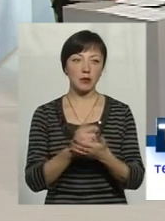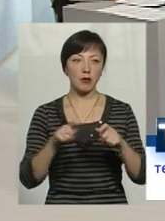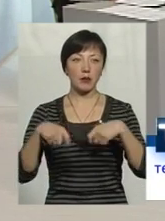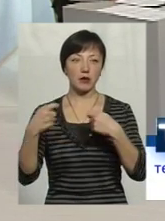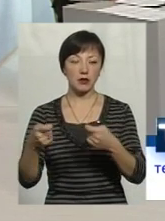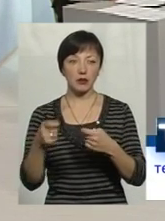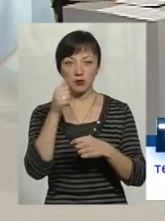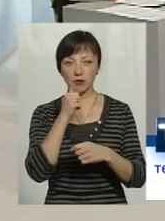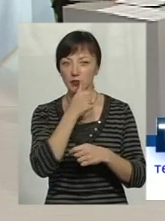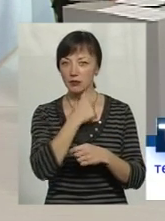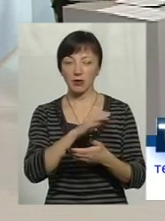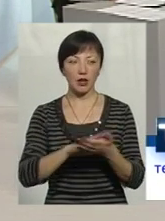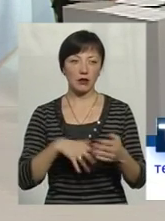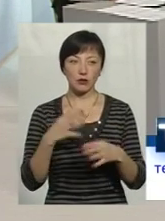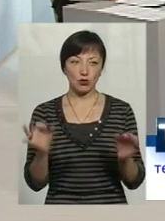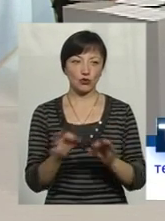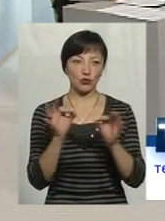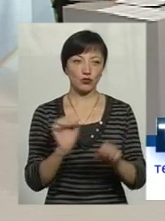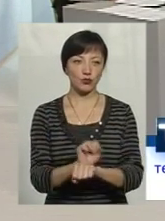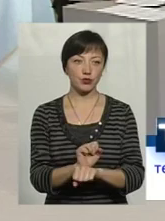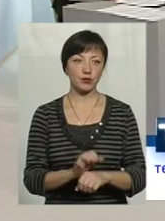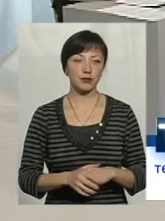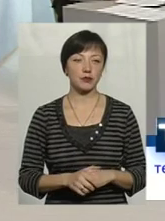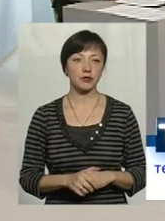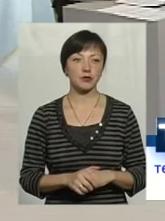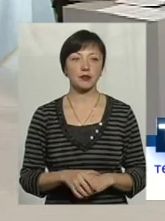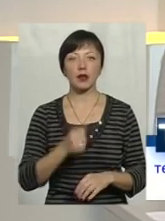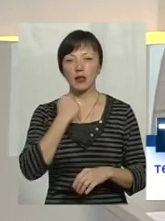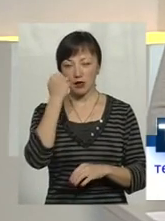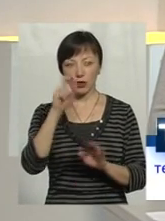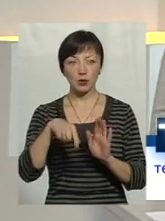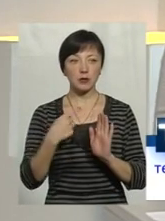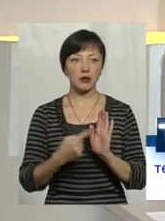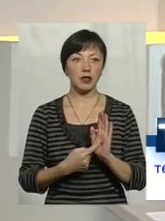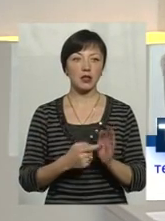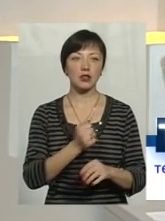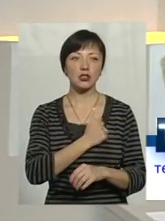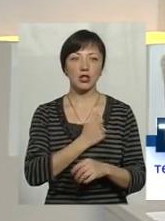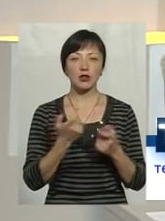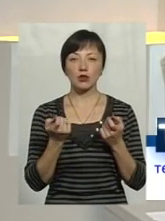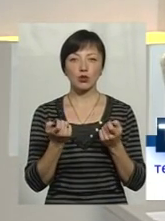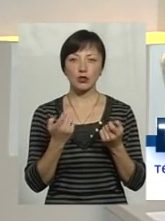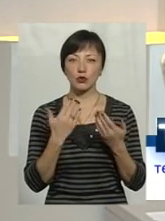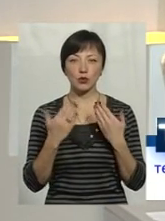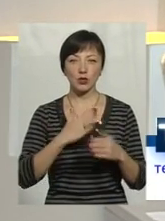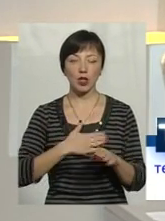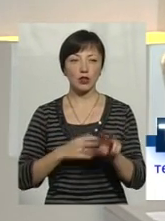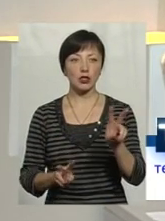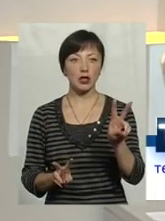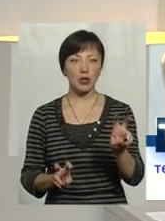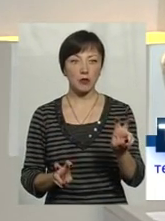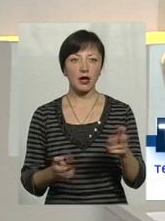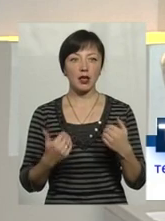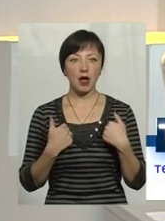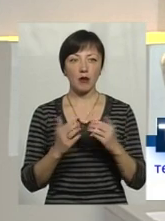все сховане і все, далі нічого не йде. Дякую за питання. На жаль, воно трошки не стосується нашої теми.